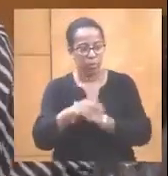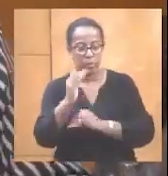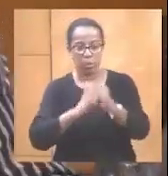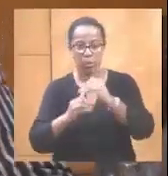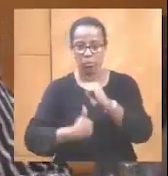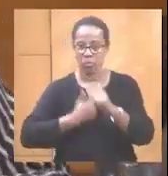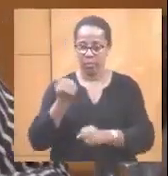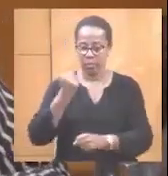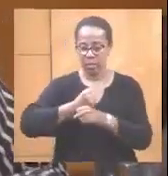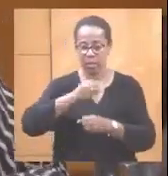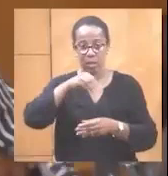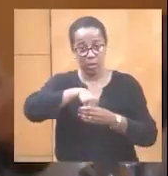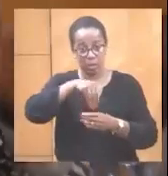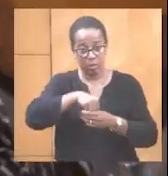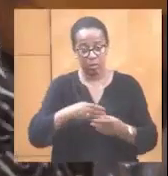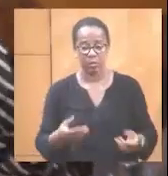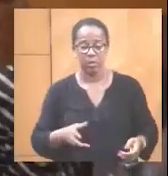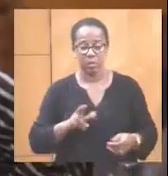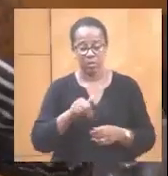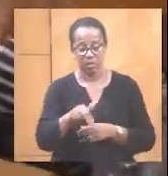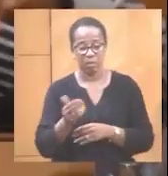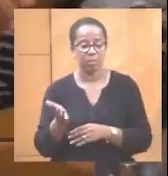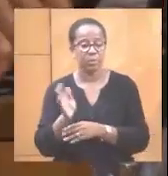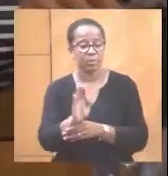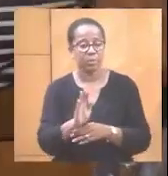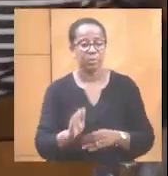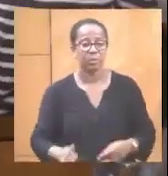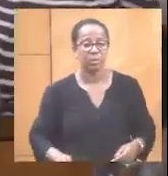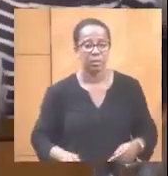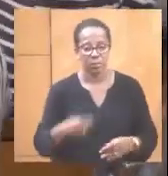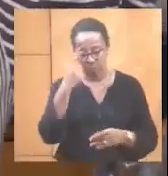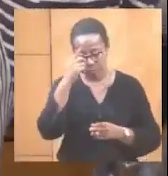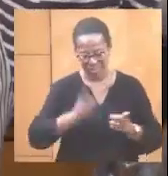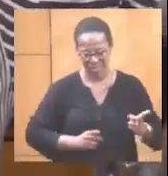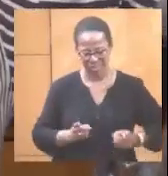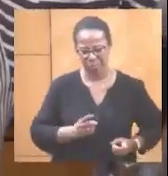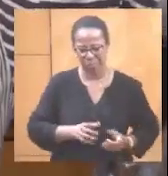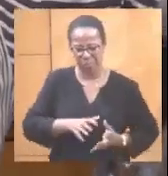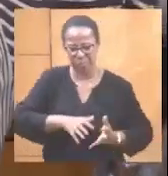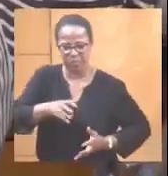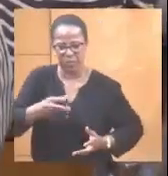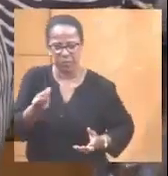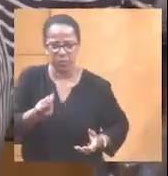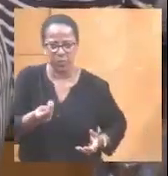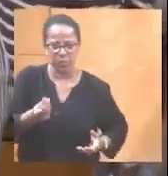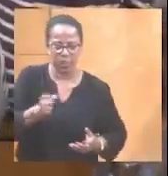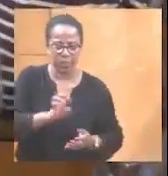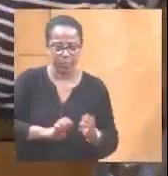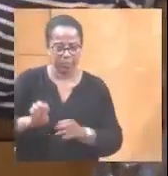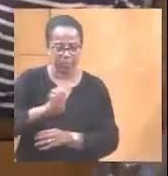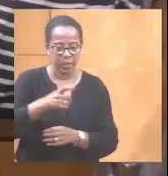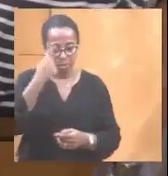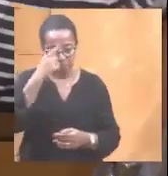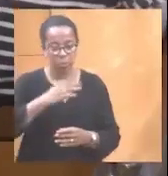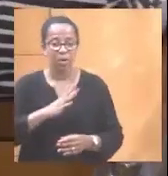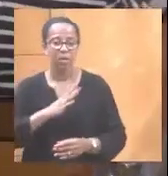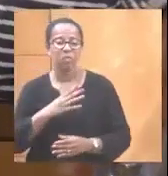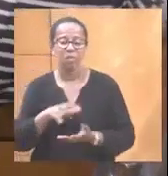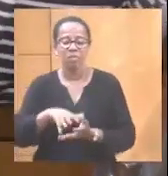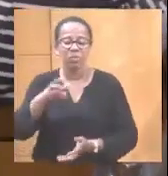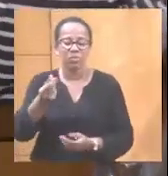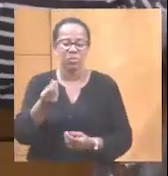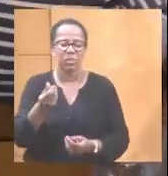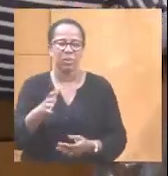élaborons nous-mêmes en interne seront présentés à la direction des fonds européens pour obtenir du Fonds social européen. Mais